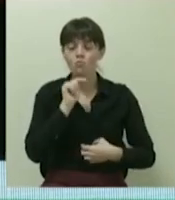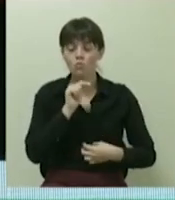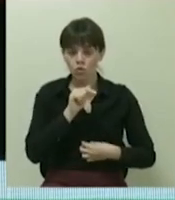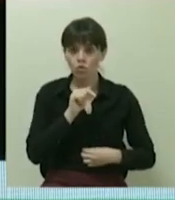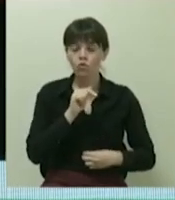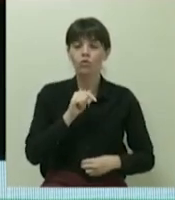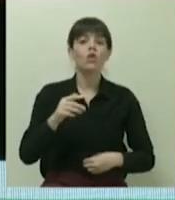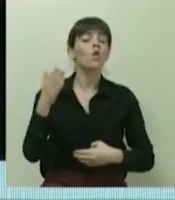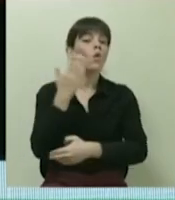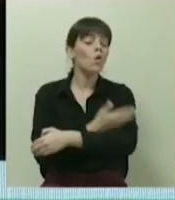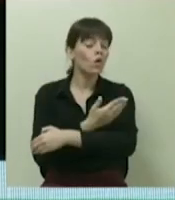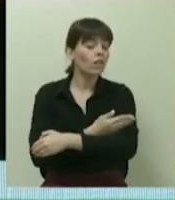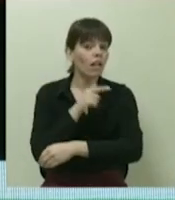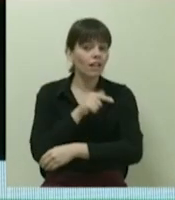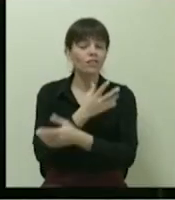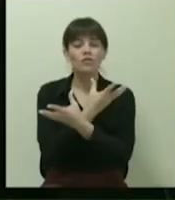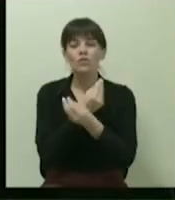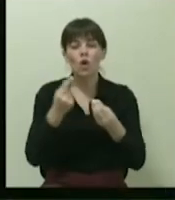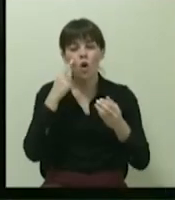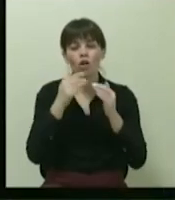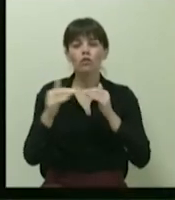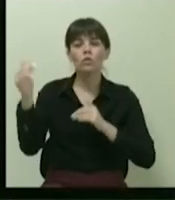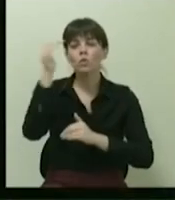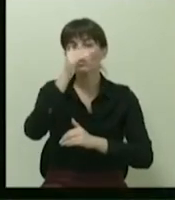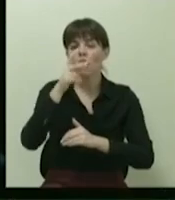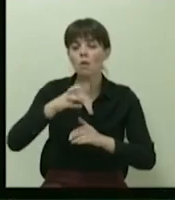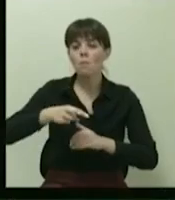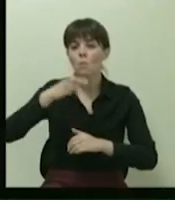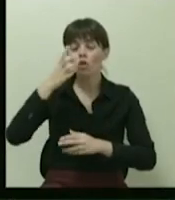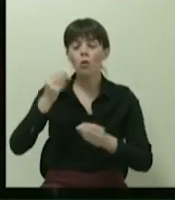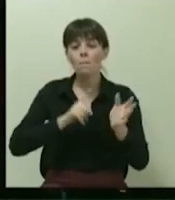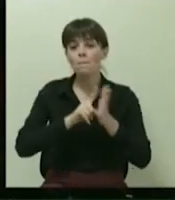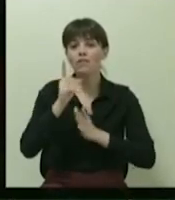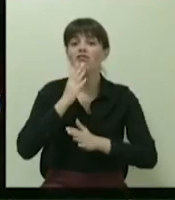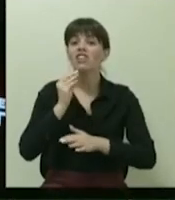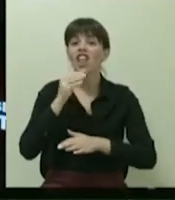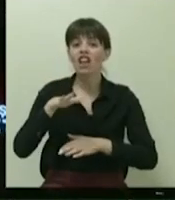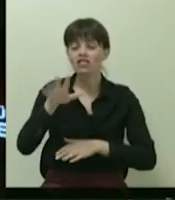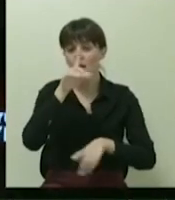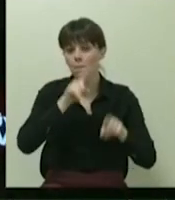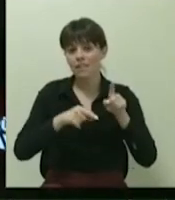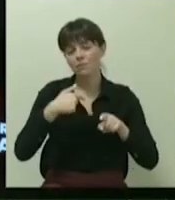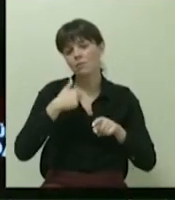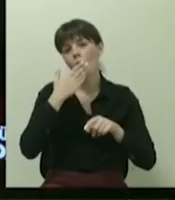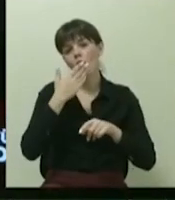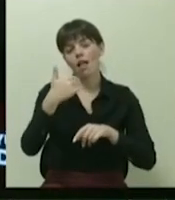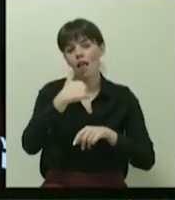Bu işte ülkenin çok çok yüksek puanlı, çok başarılı gençlerinden bazıları bizim okula